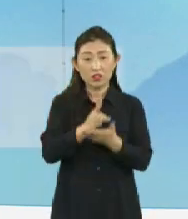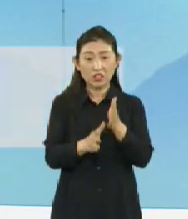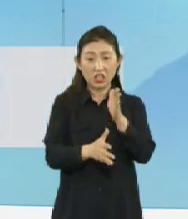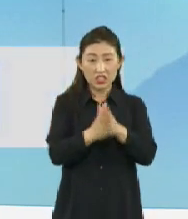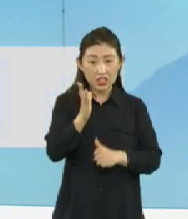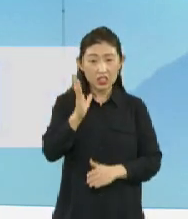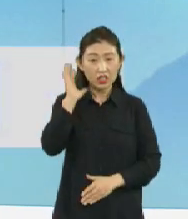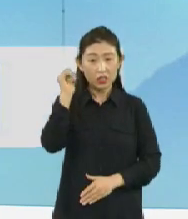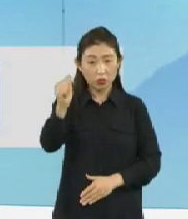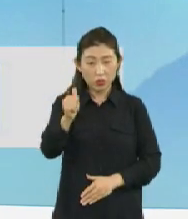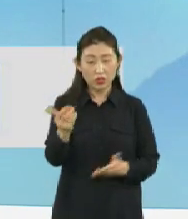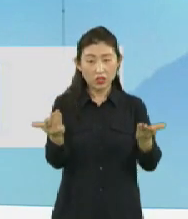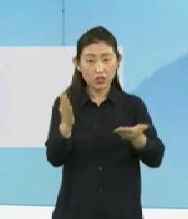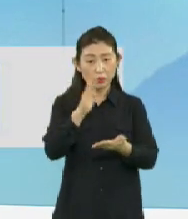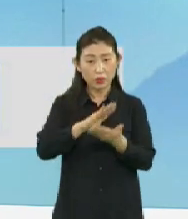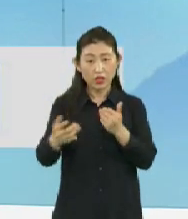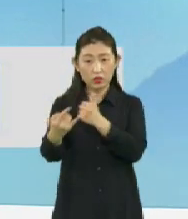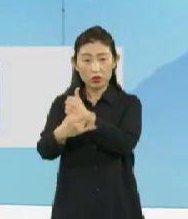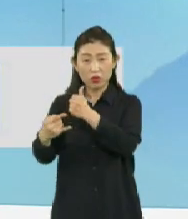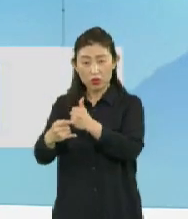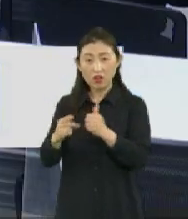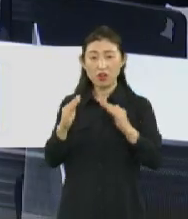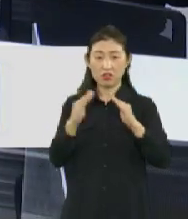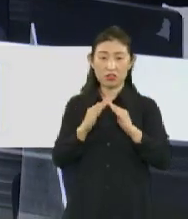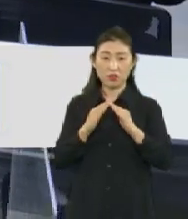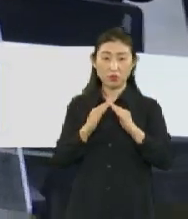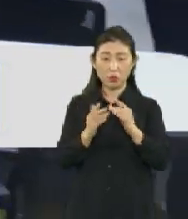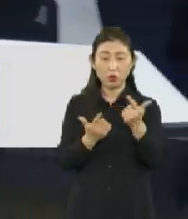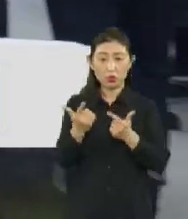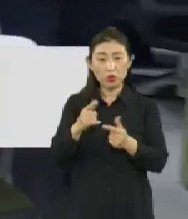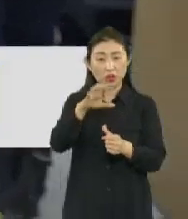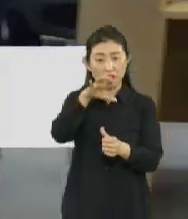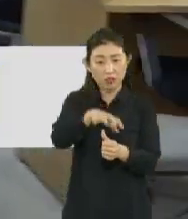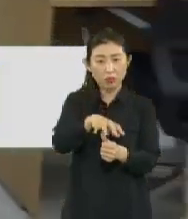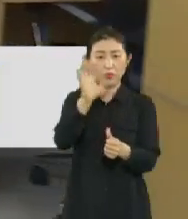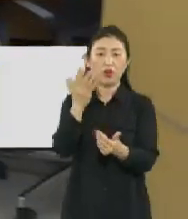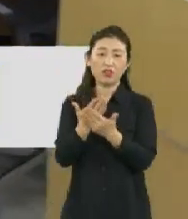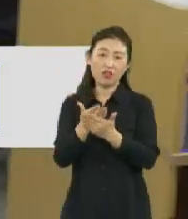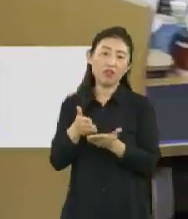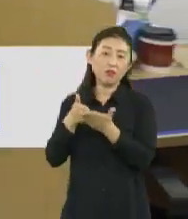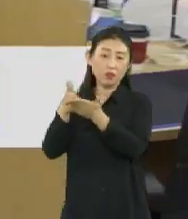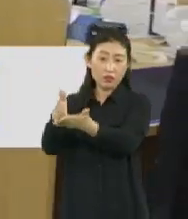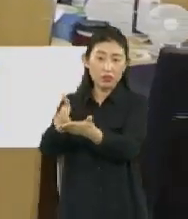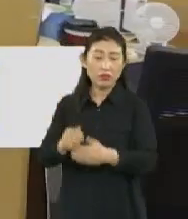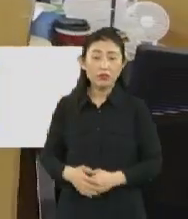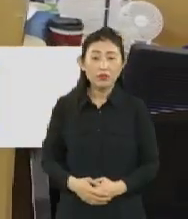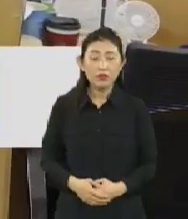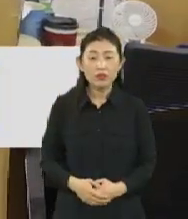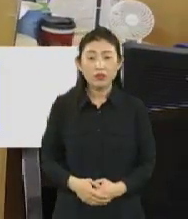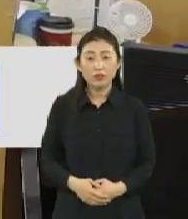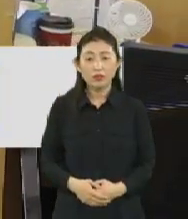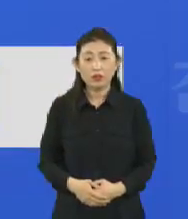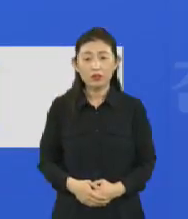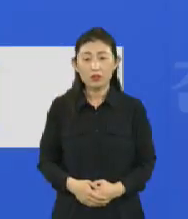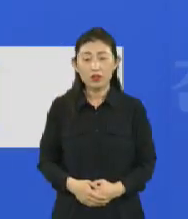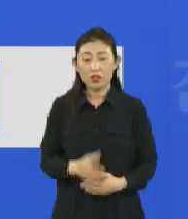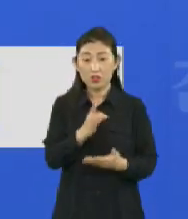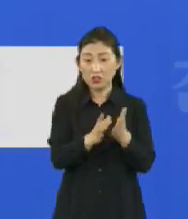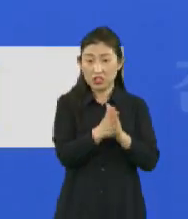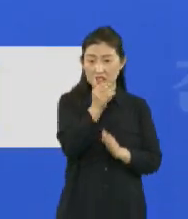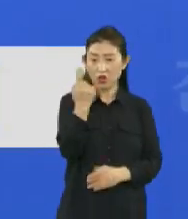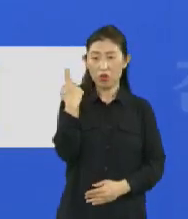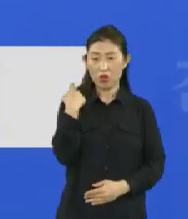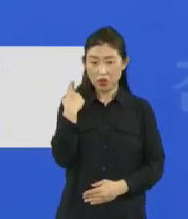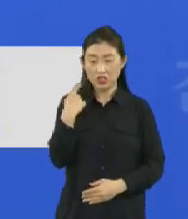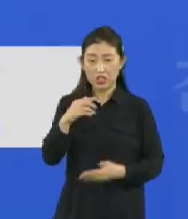천안시가 대통령직 인수위원회 부동산 조정 대상 지역 지정을 해제해 줄 것을 건의했습니다. 박상돈 천안시장은